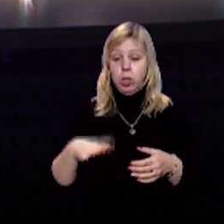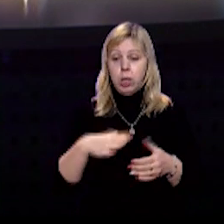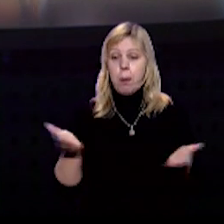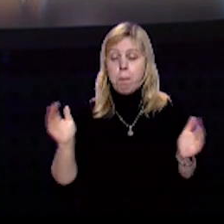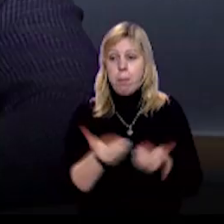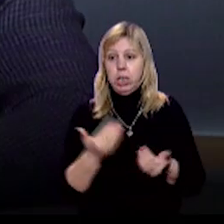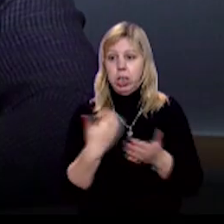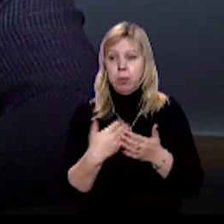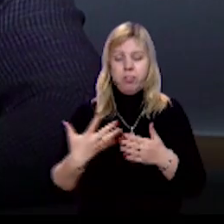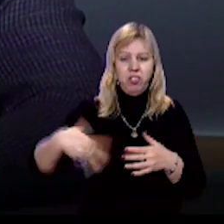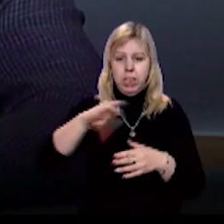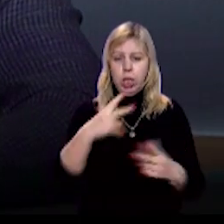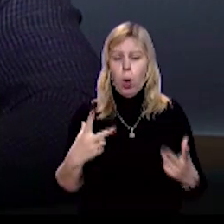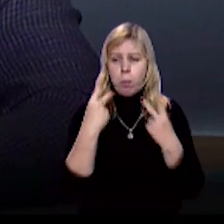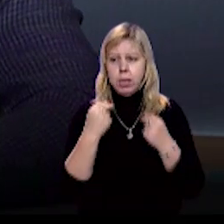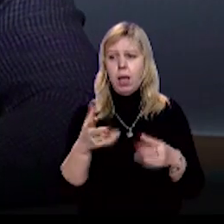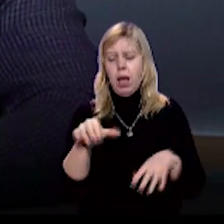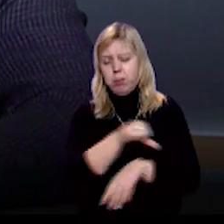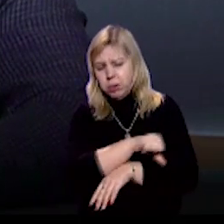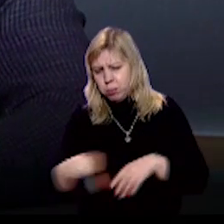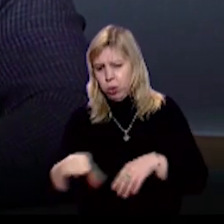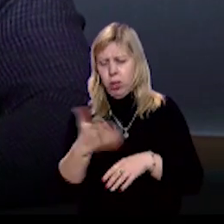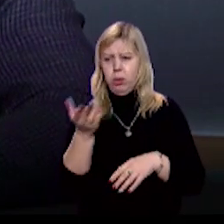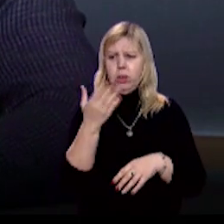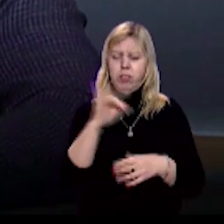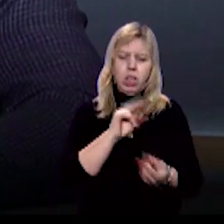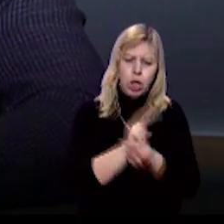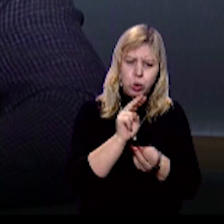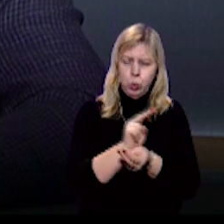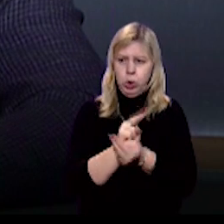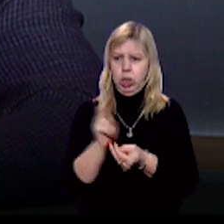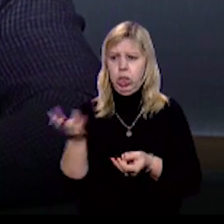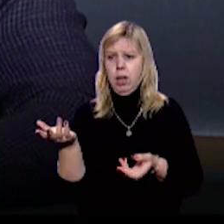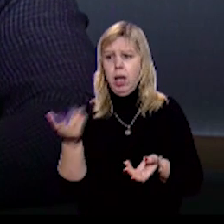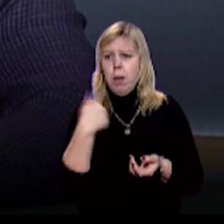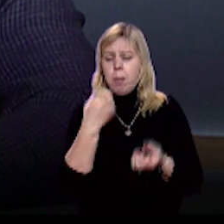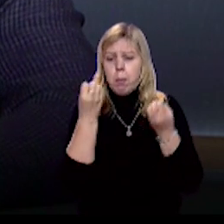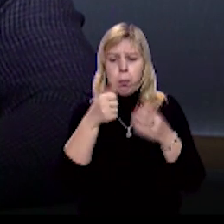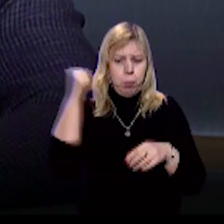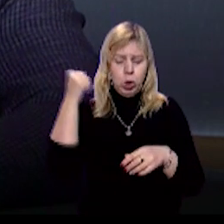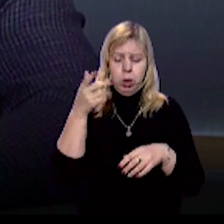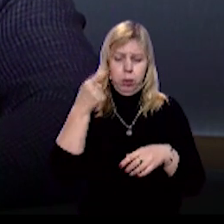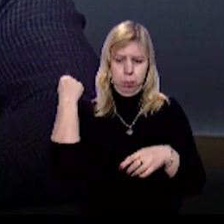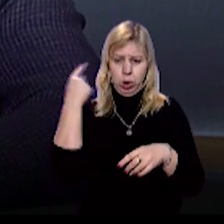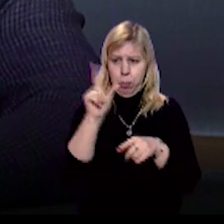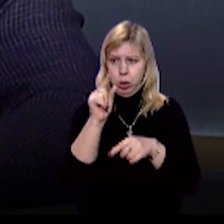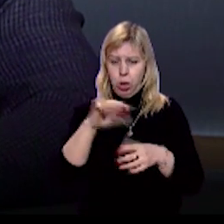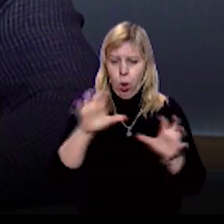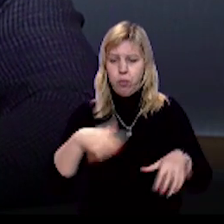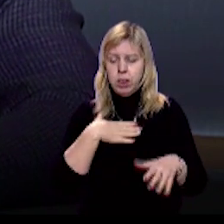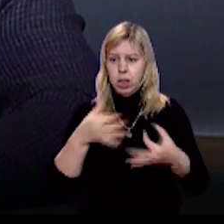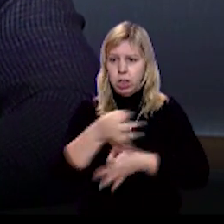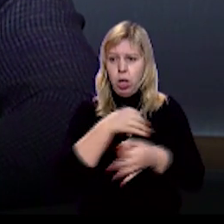менше. Дивіться, всі обіцяють, митники, всі на зустрічах. Ми прошлий понеділок із головою нашої